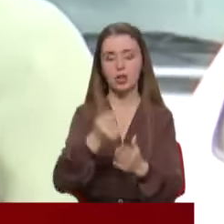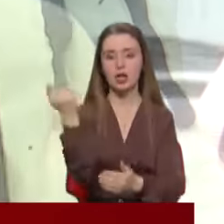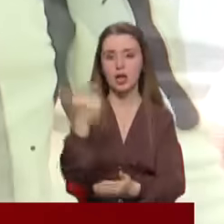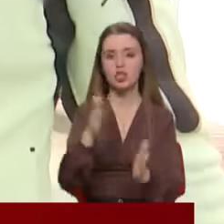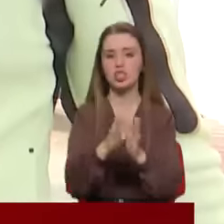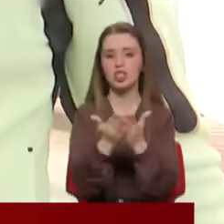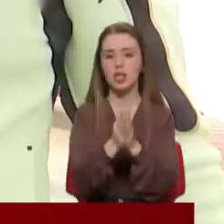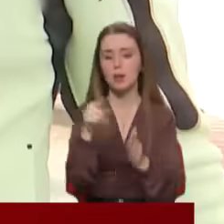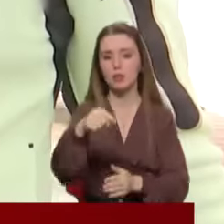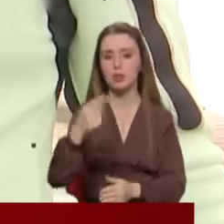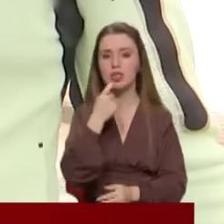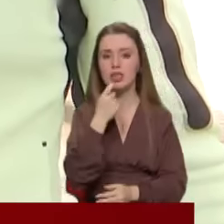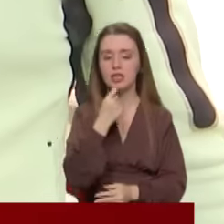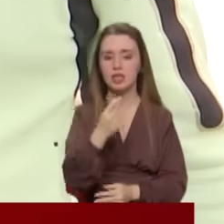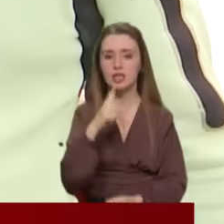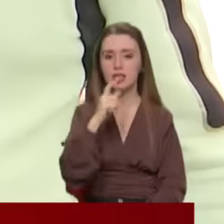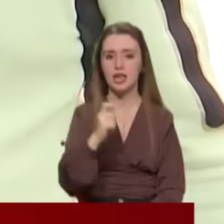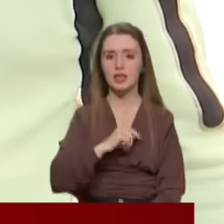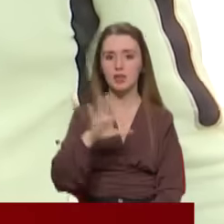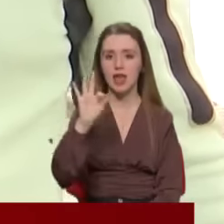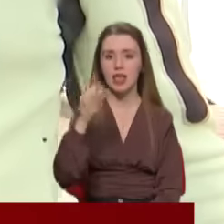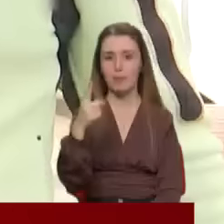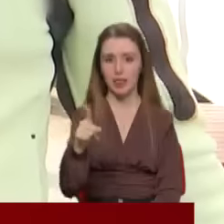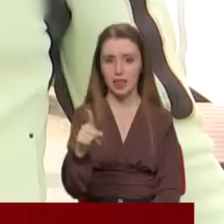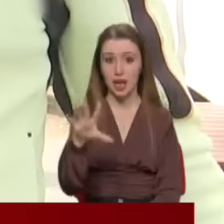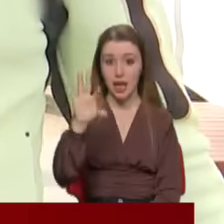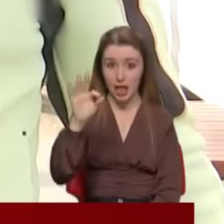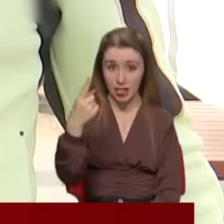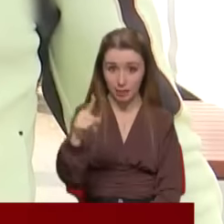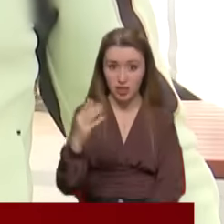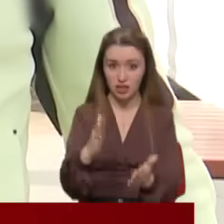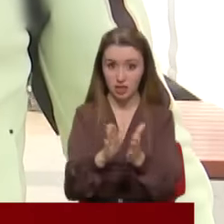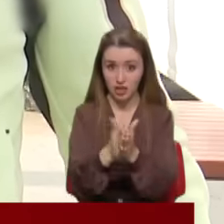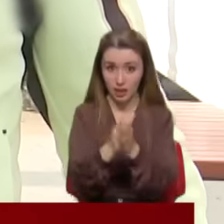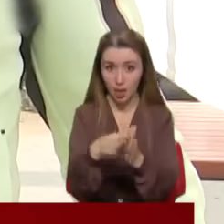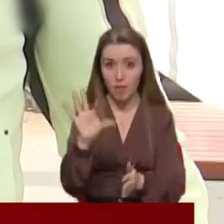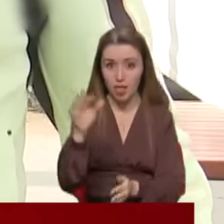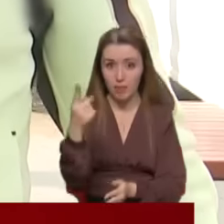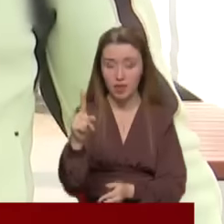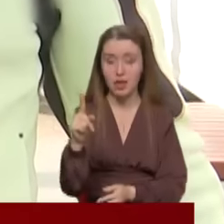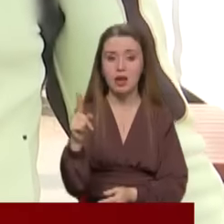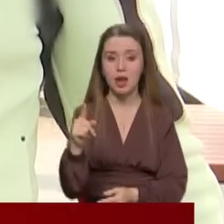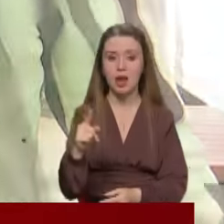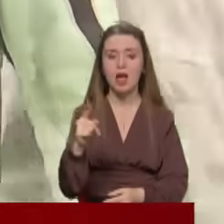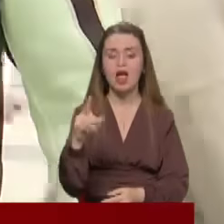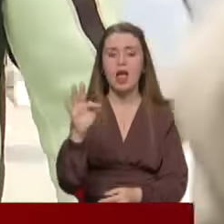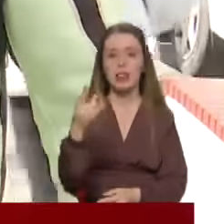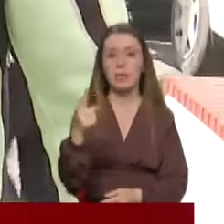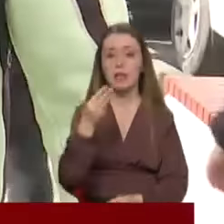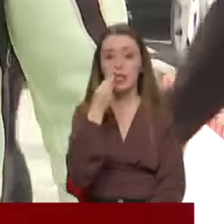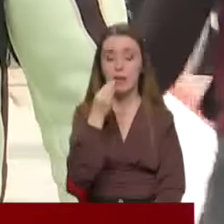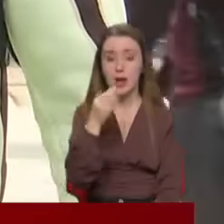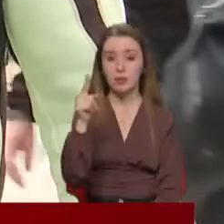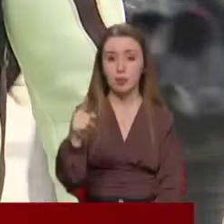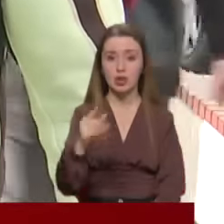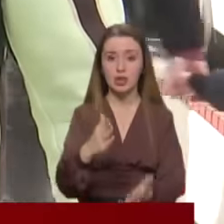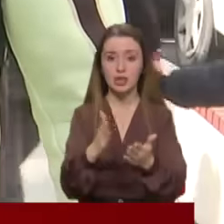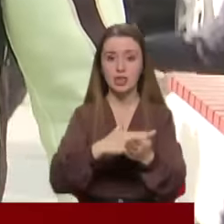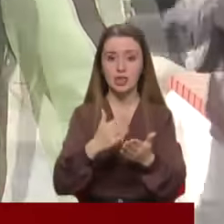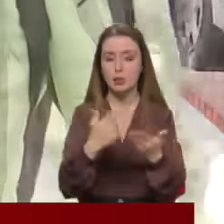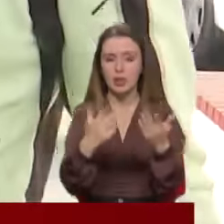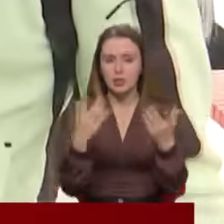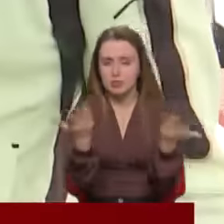parası ödedi? Bu sene verilen teklif 50 bin lira civarında. 50 bin lira kitap mı sadece? Parası 50 bin lira da yemek parası. 50 bin liralık kitap nasıl